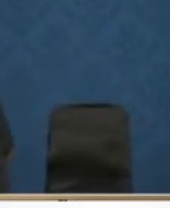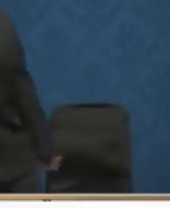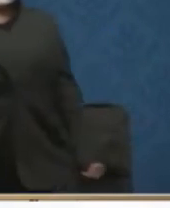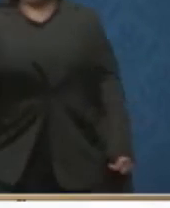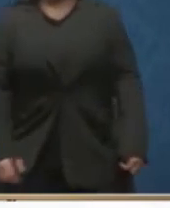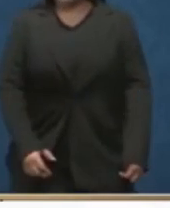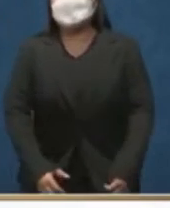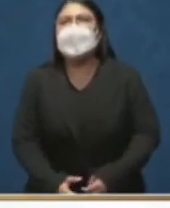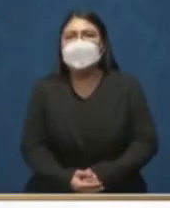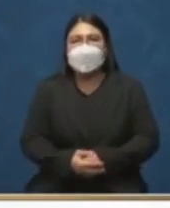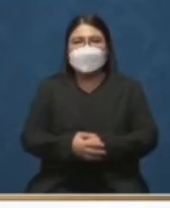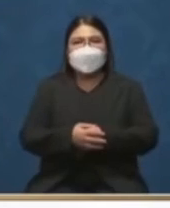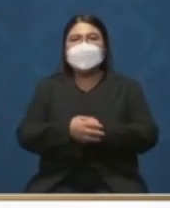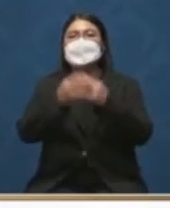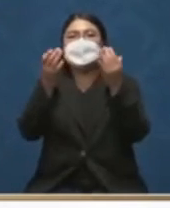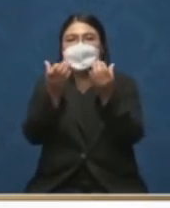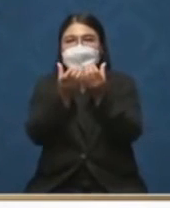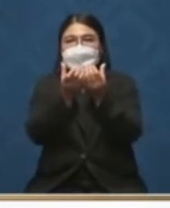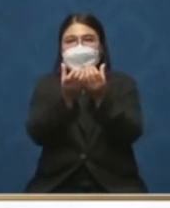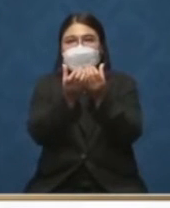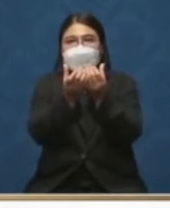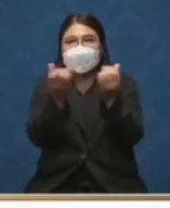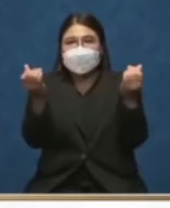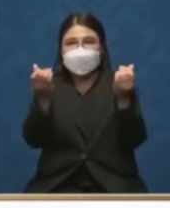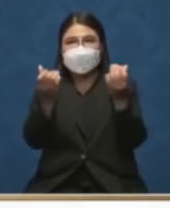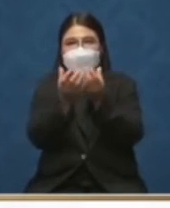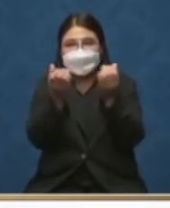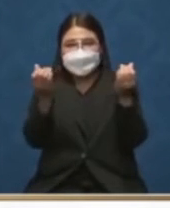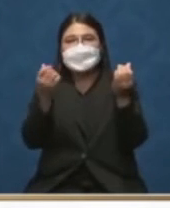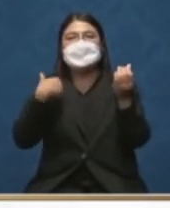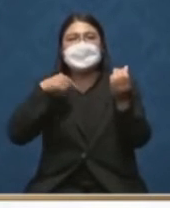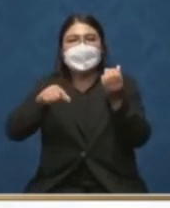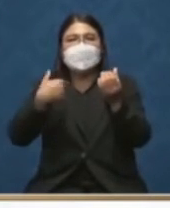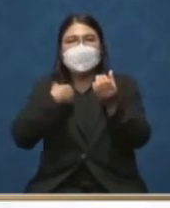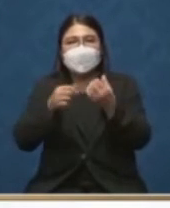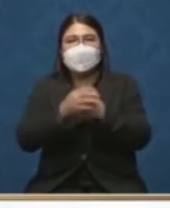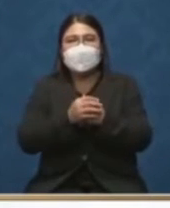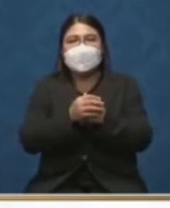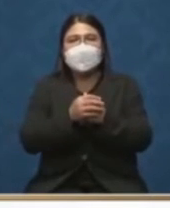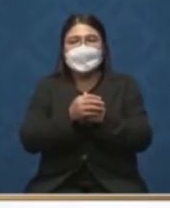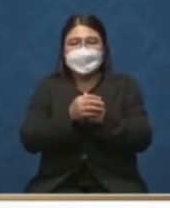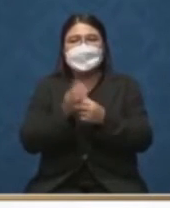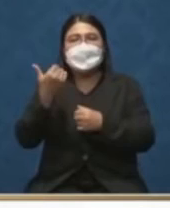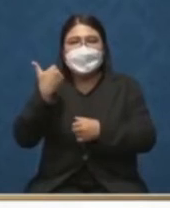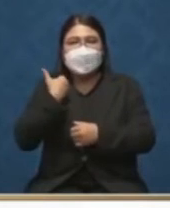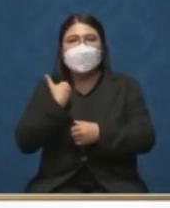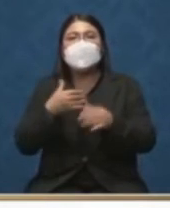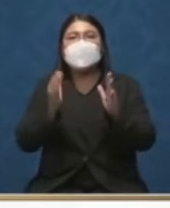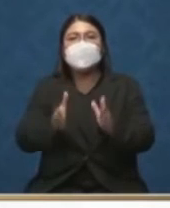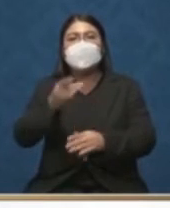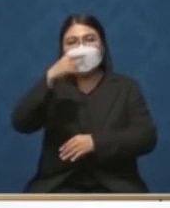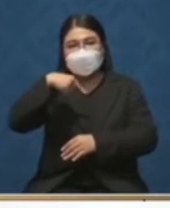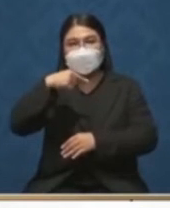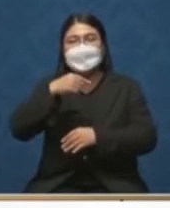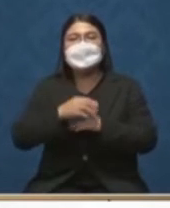นกันอยู่ในทุกวันนี้ท่านประธานครับผมหวังว่ารัฐธรรมนู